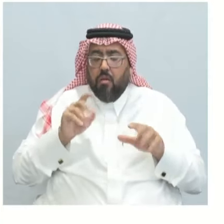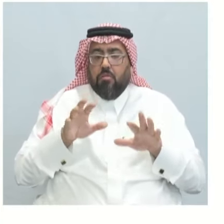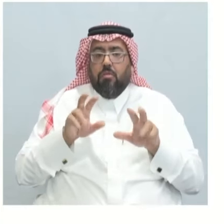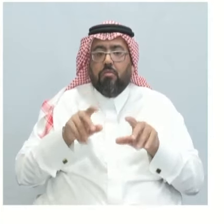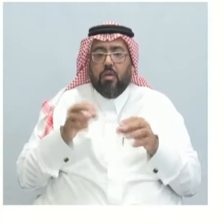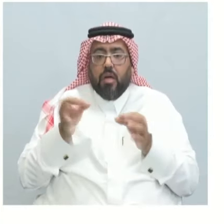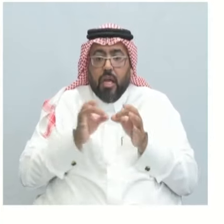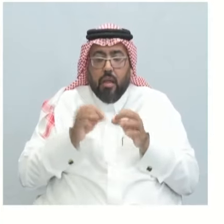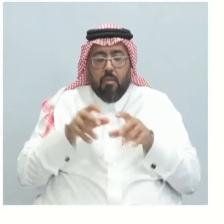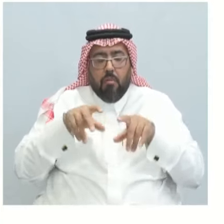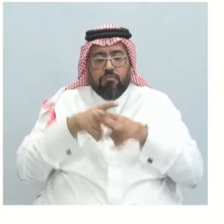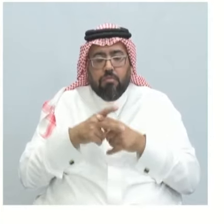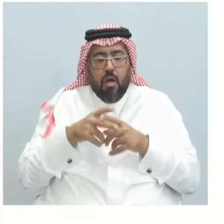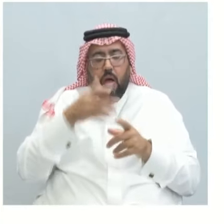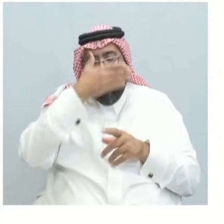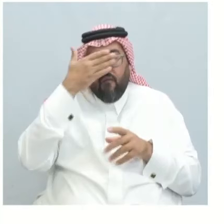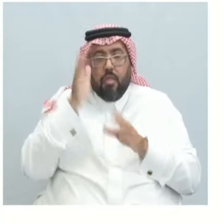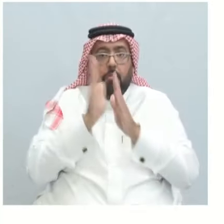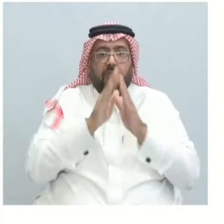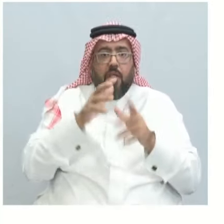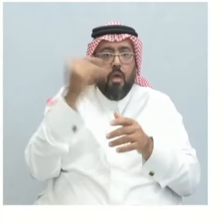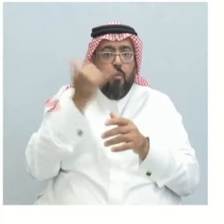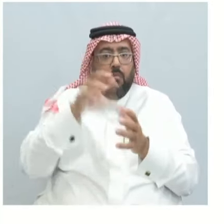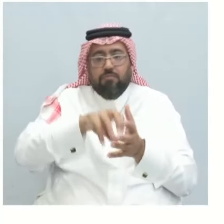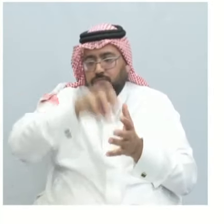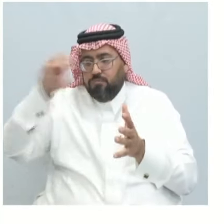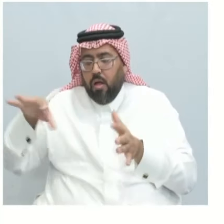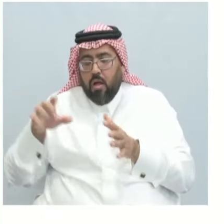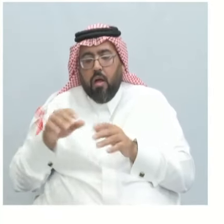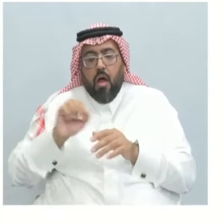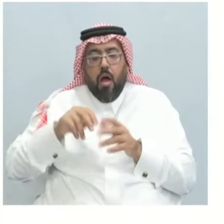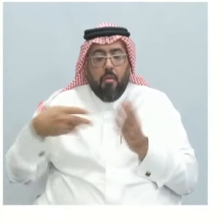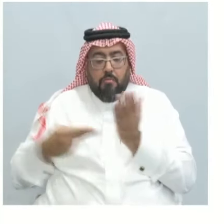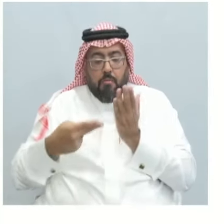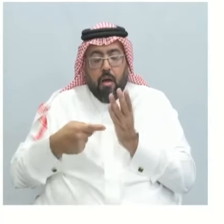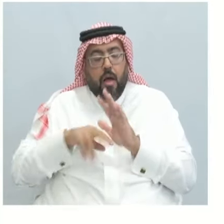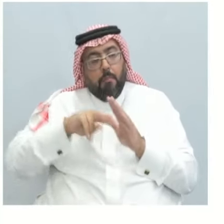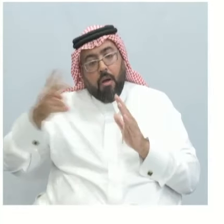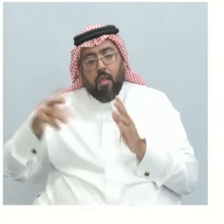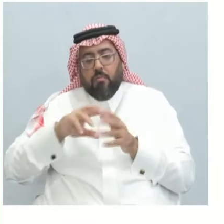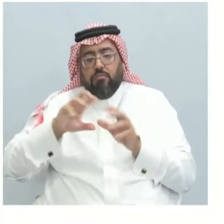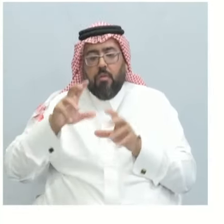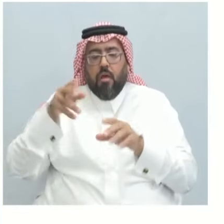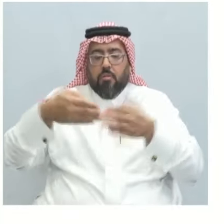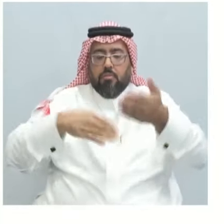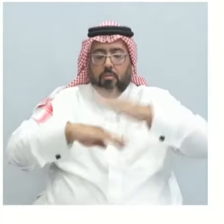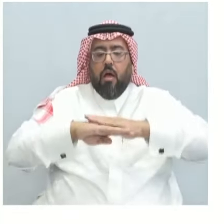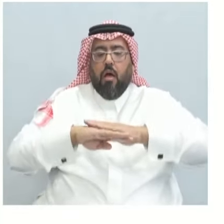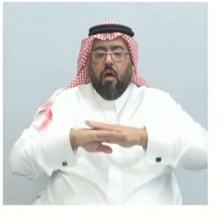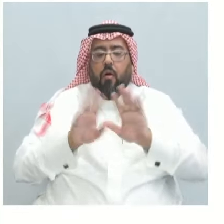يتعطل احفظ مستنداتك المهمه على اجهزه التخزين الخارجيه واغلق